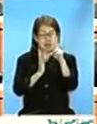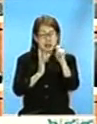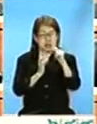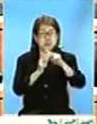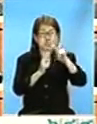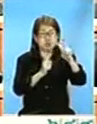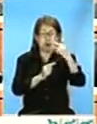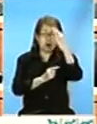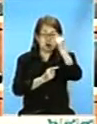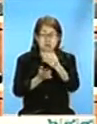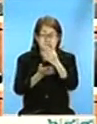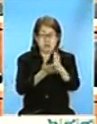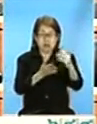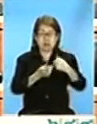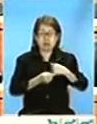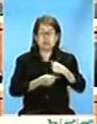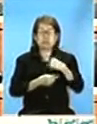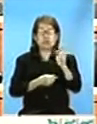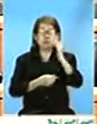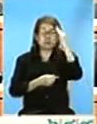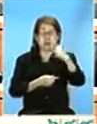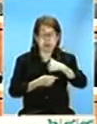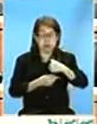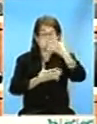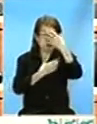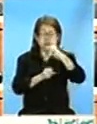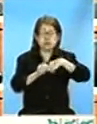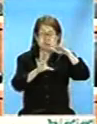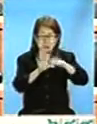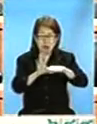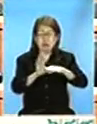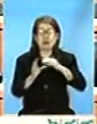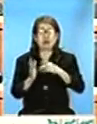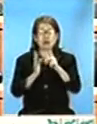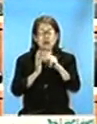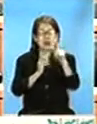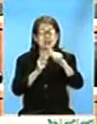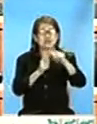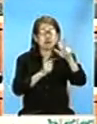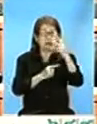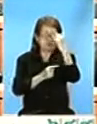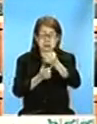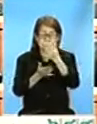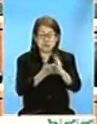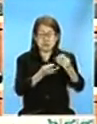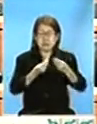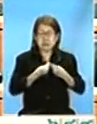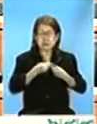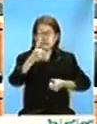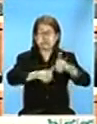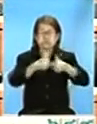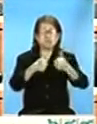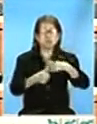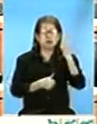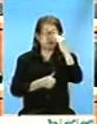ให้ผมเป็นคนที่สนใจจะสมัครในพิษณุโลกผมบอกผมจะสมัครเขต3เนี่ยทำไมไม่แบ่งเขตให้ผมเพราะผมไม่อยากไปสมัครเ